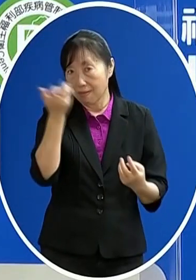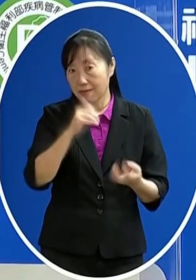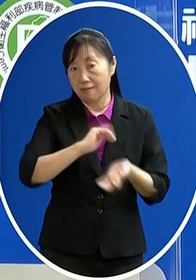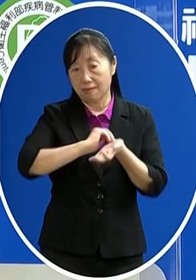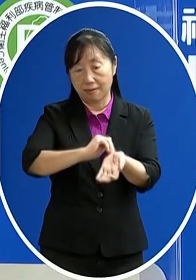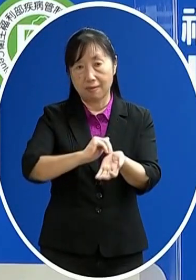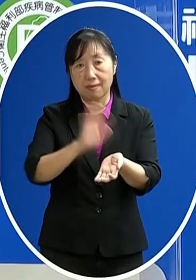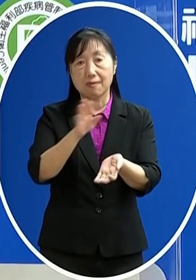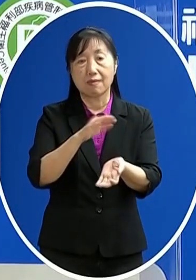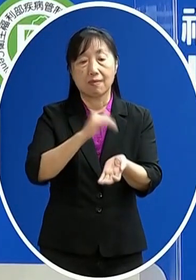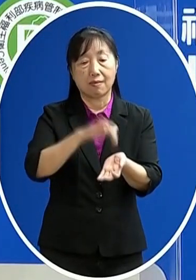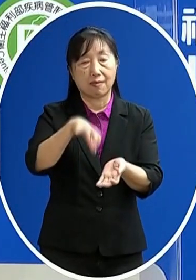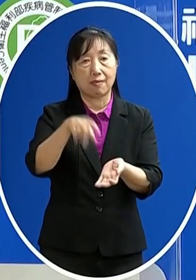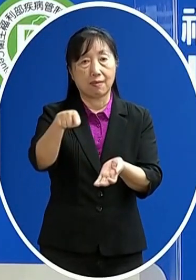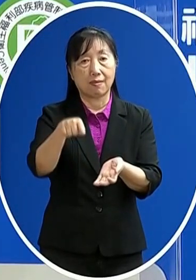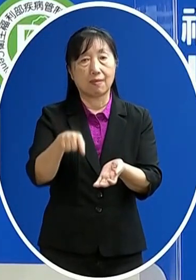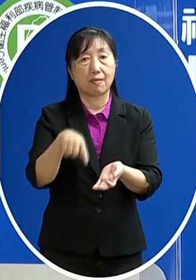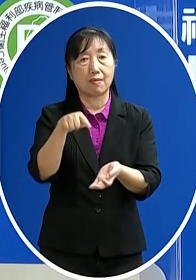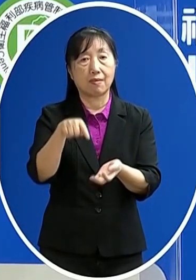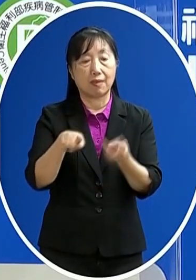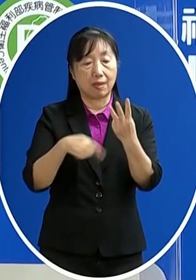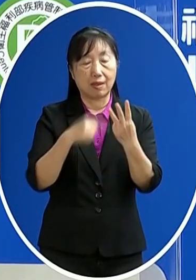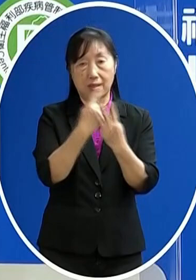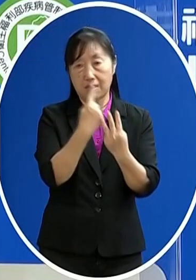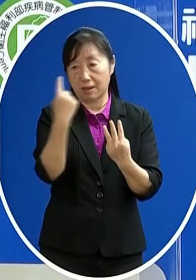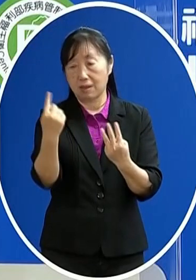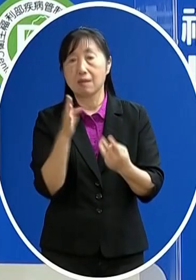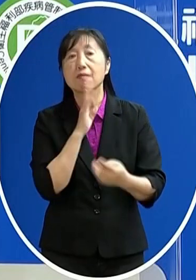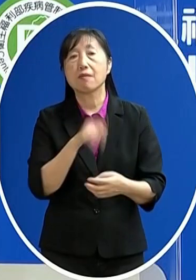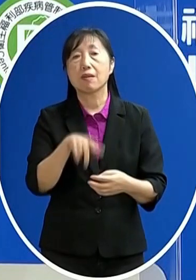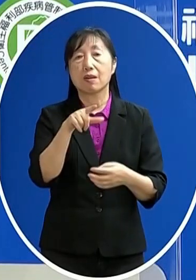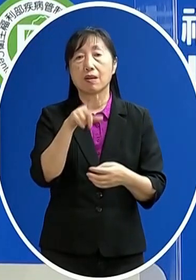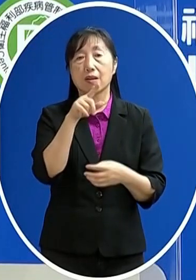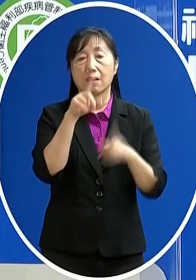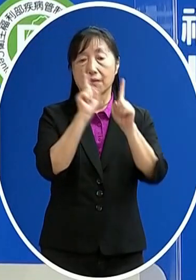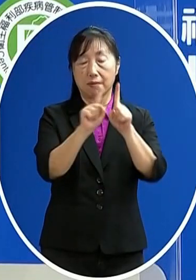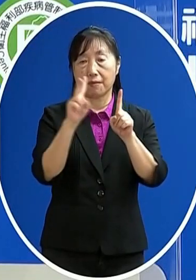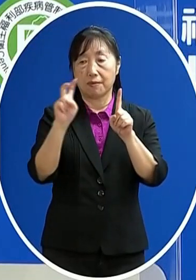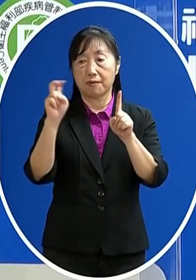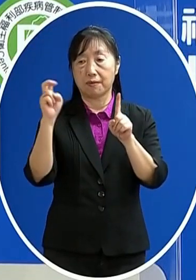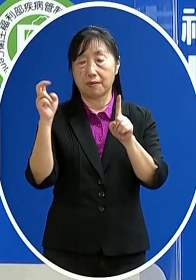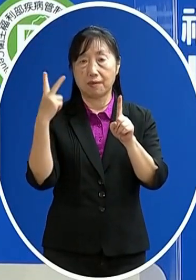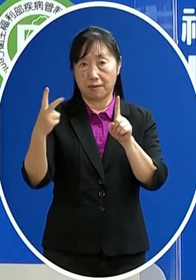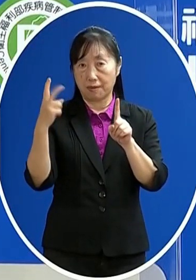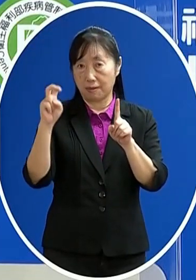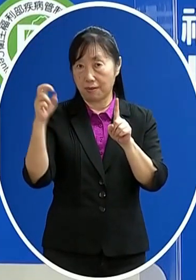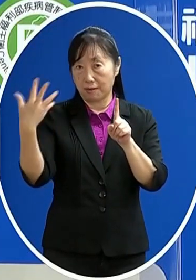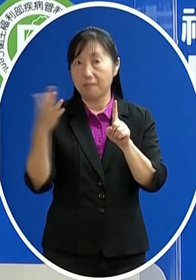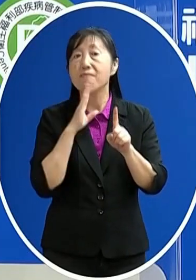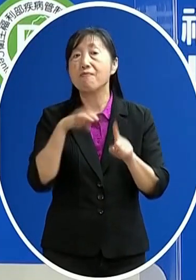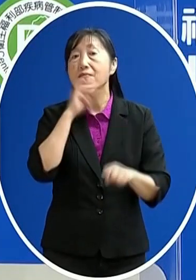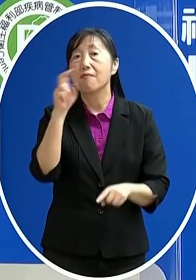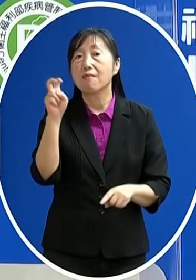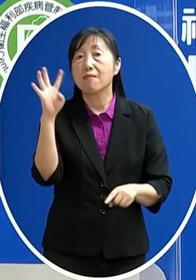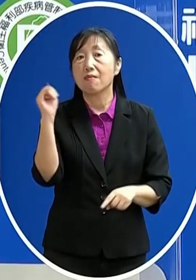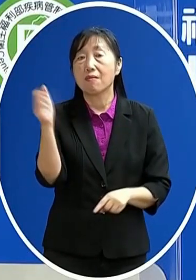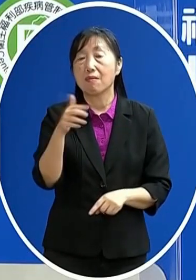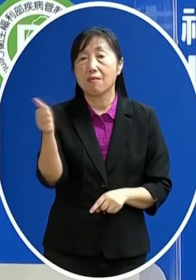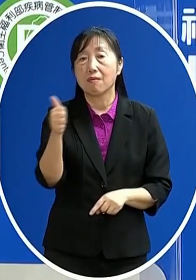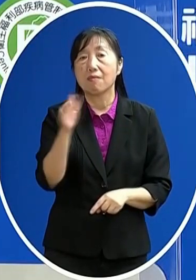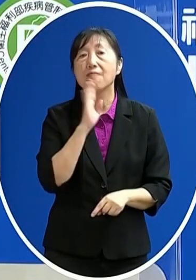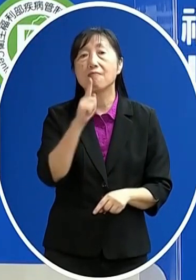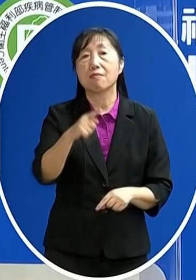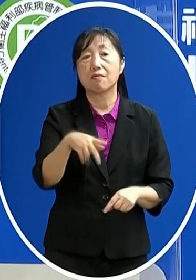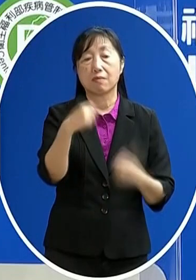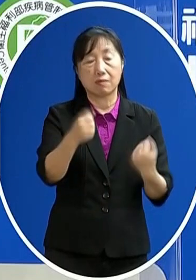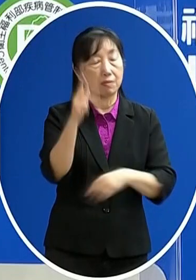到医院去，那三位里面有一位是128，就是20多岁男性，他是旅馆房务部的